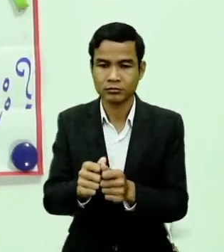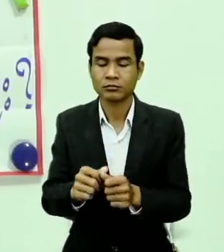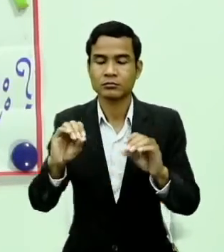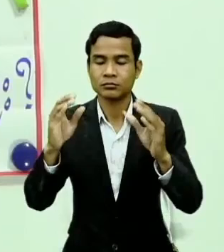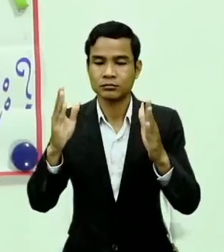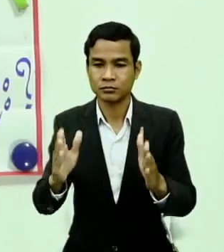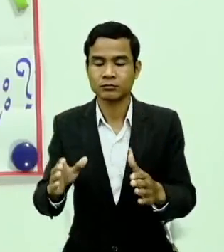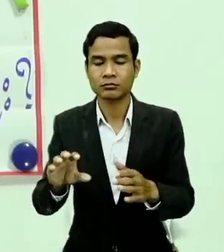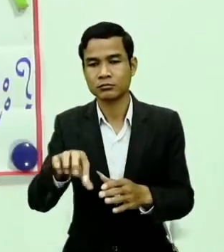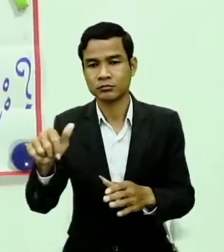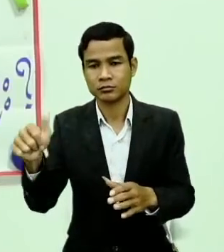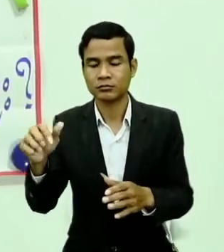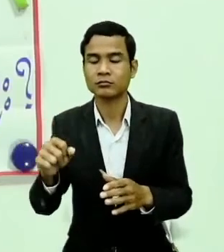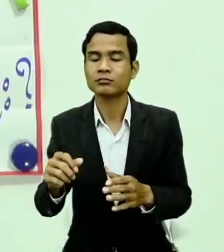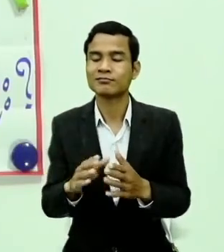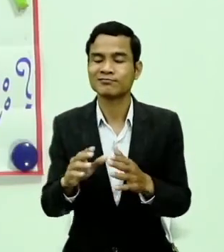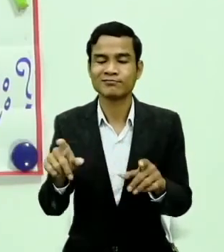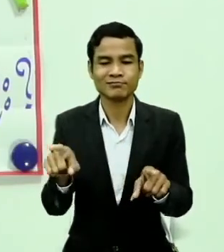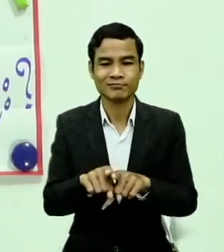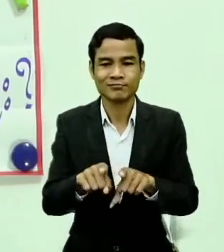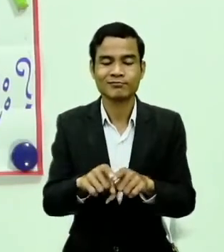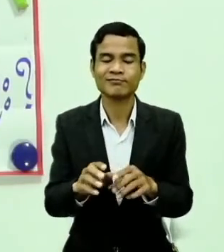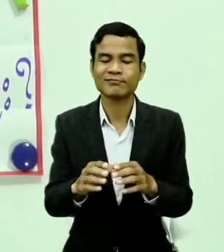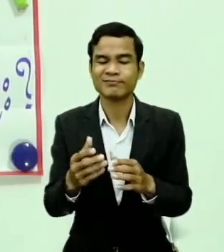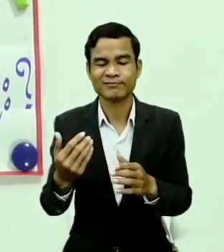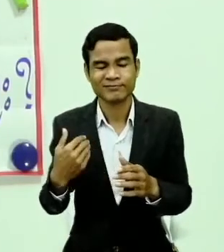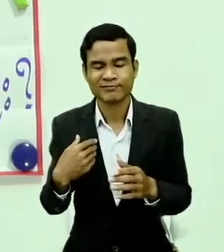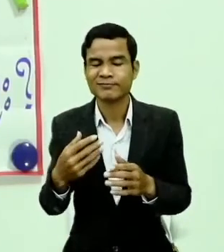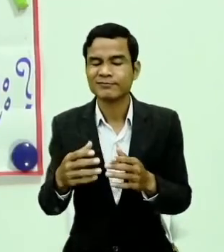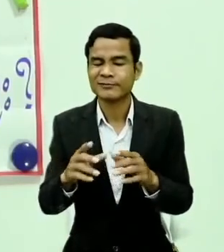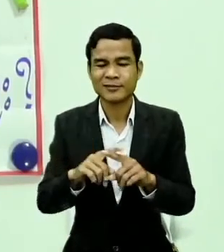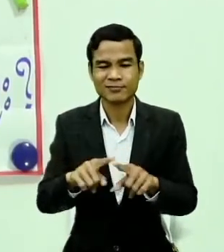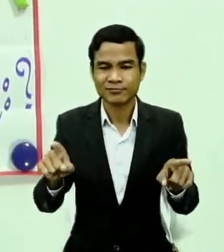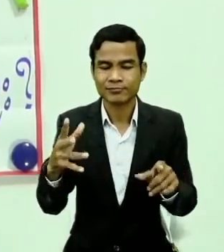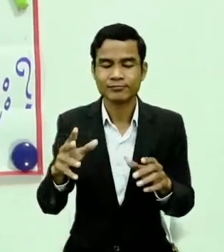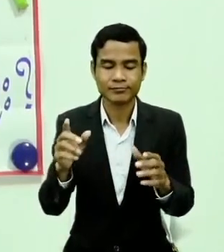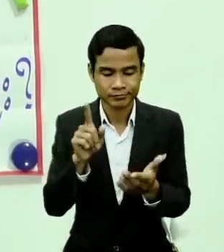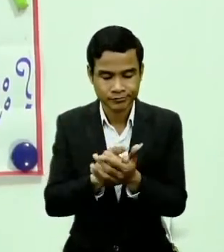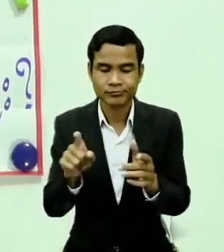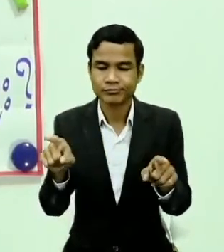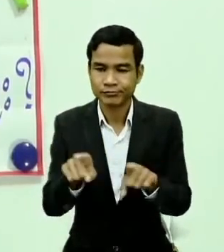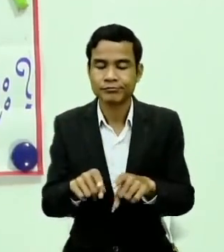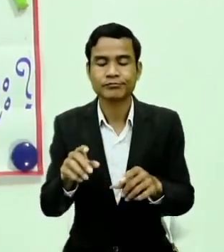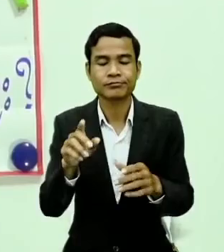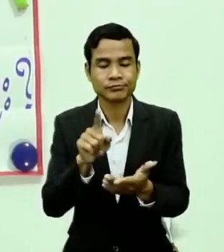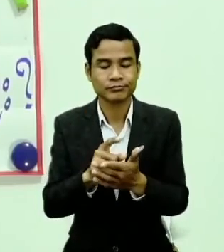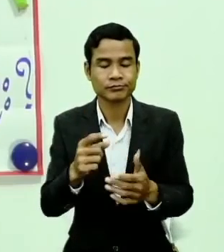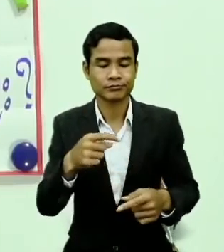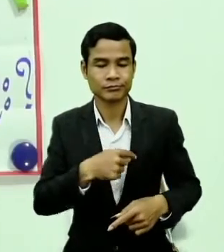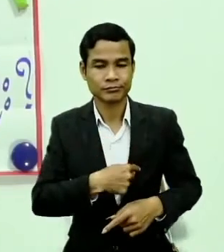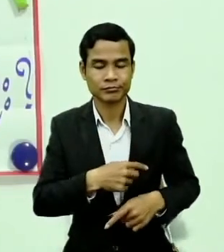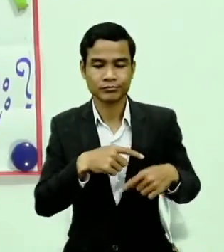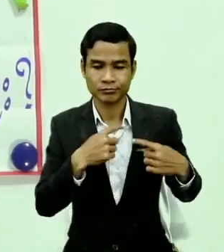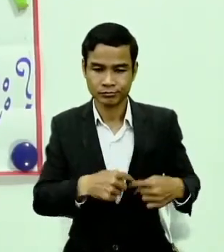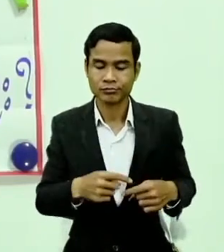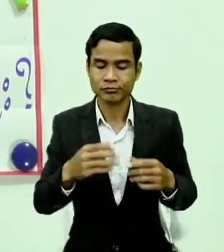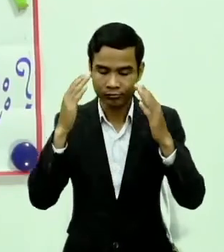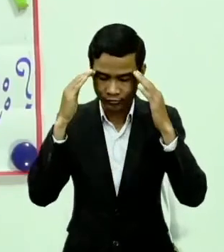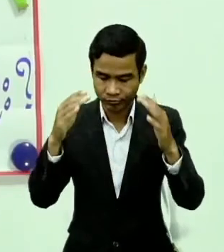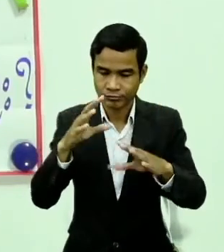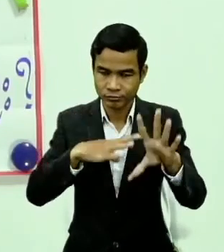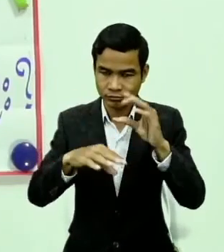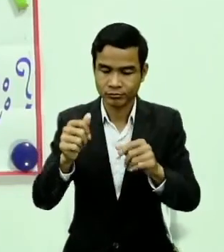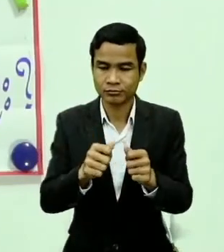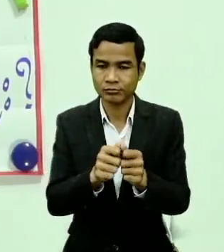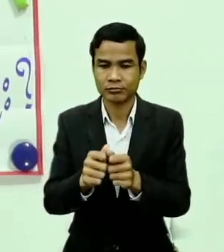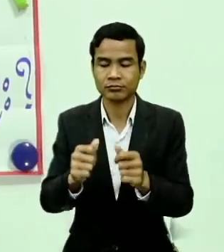nẹ cừu. Cứ vì ọt miên phiếp khô khăn nê khăn khăn tê. À vậy đại xong khán cứ nửa lưu chật bỏ con. Bà con đã chật tha con riêng